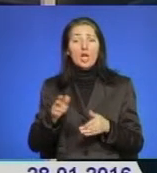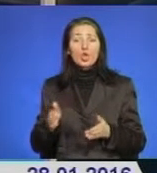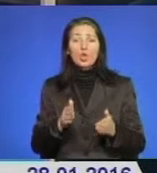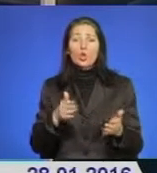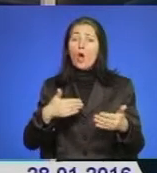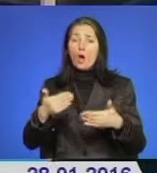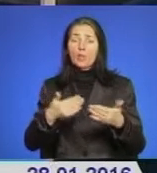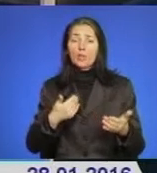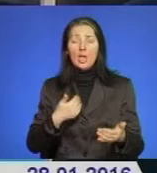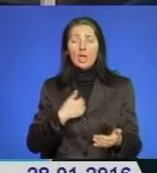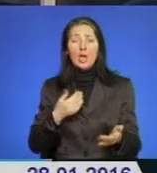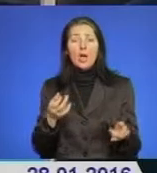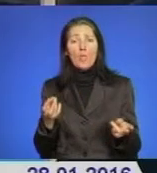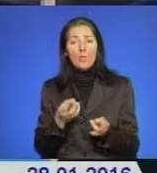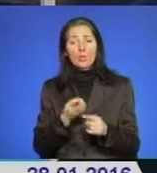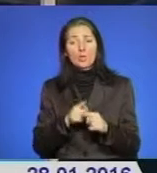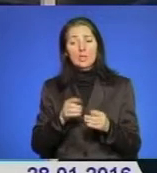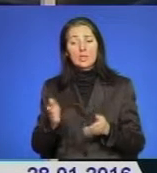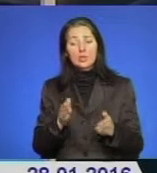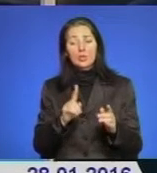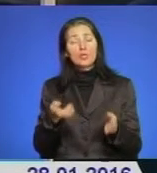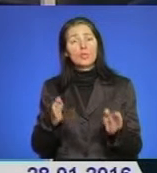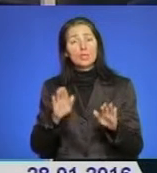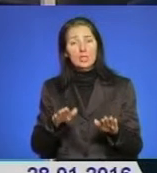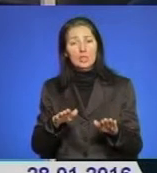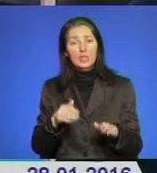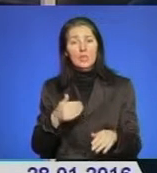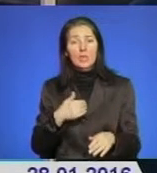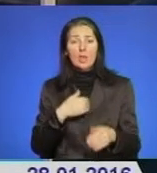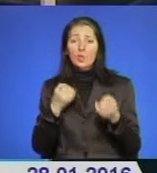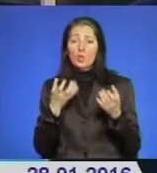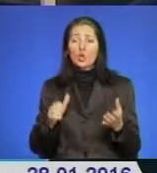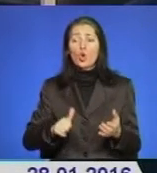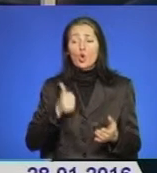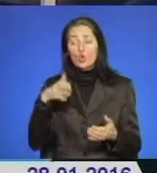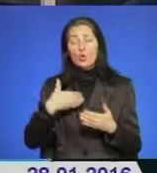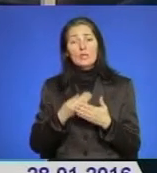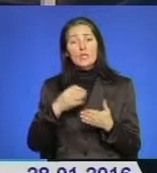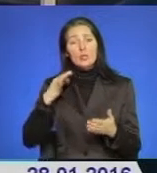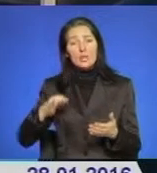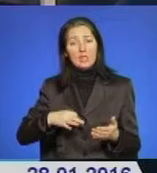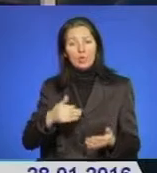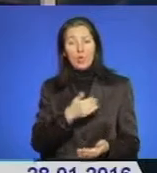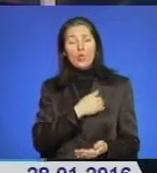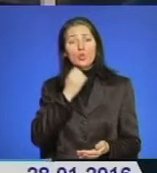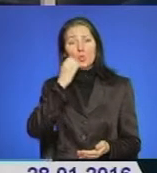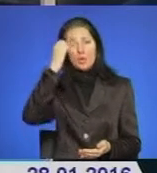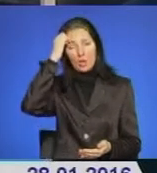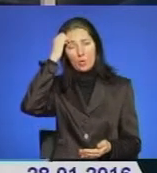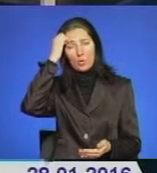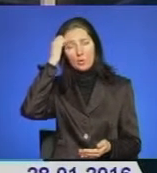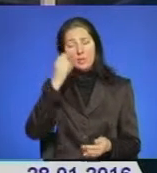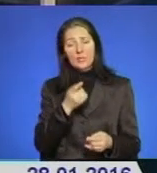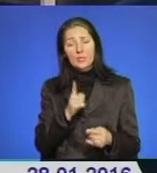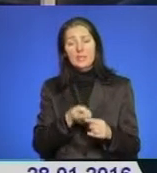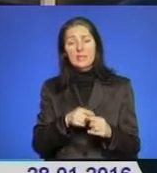мушу на цю дорогу щось залишити. Я просто горджуся своїм сином. Я хотів би подякувати оце ті, що